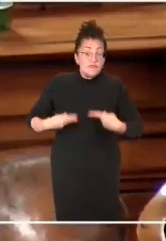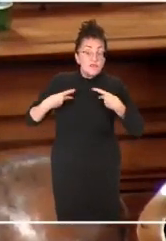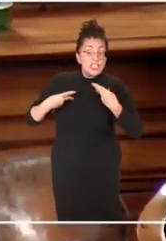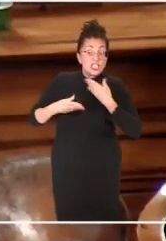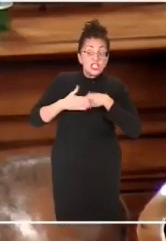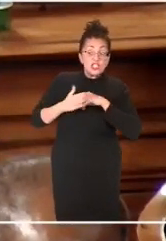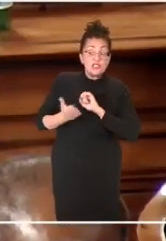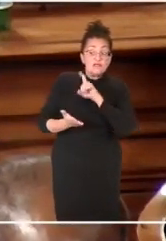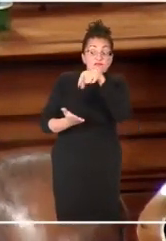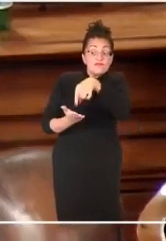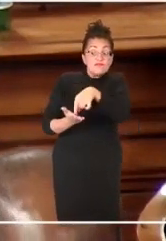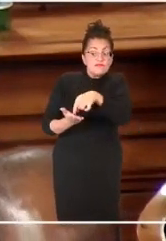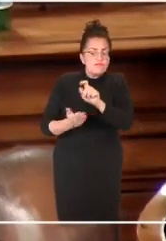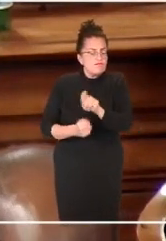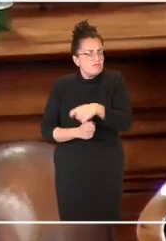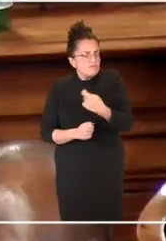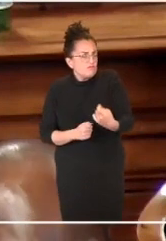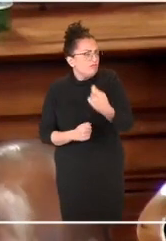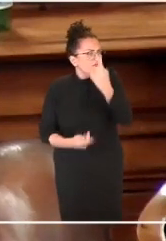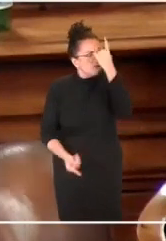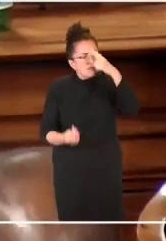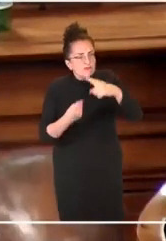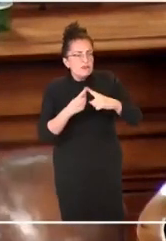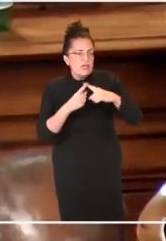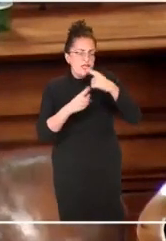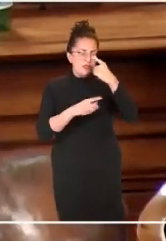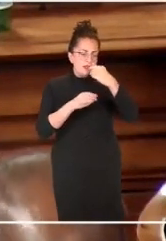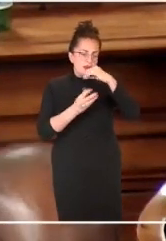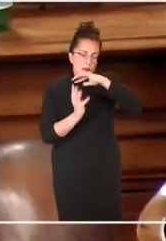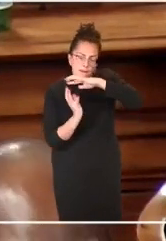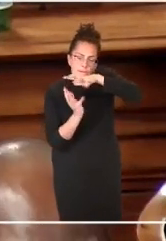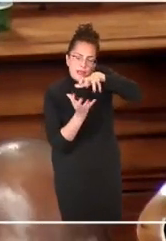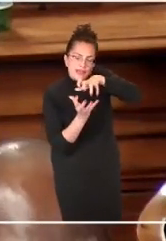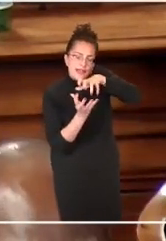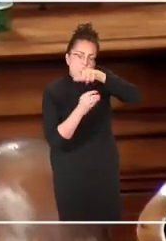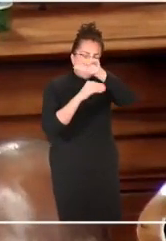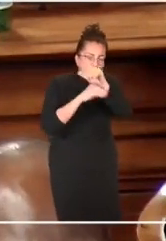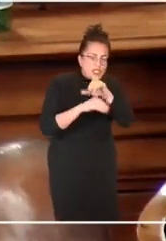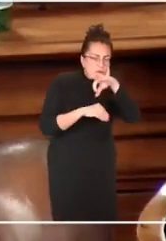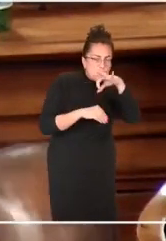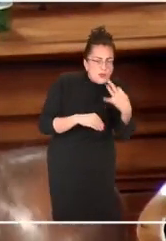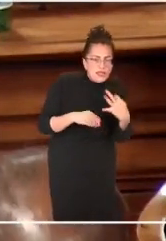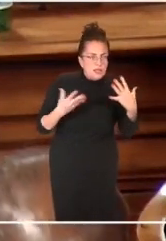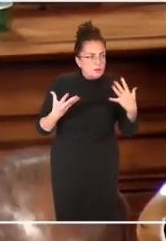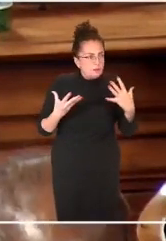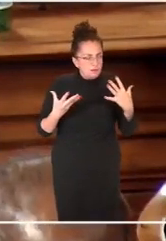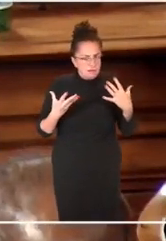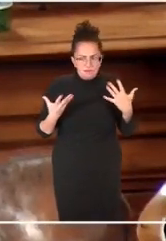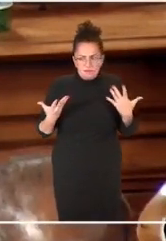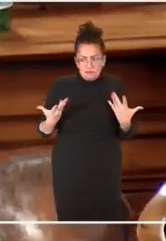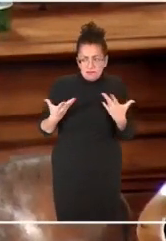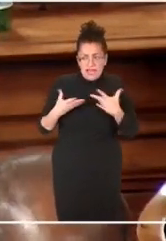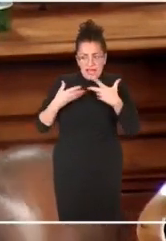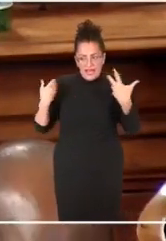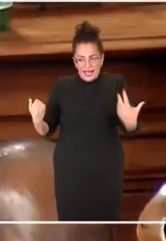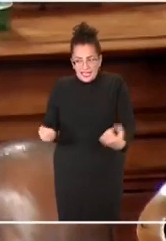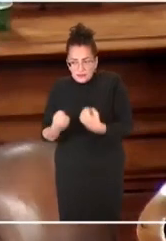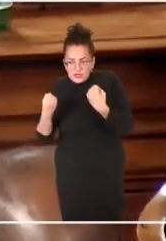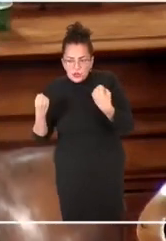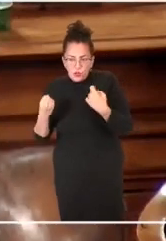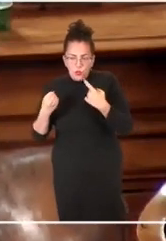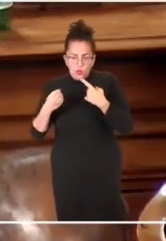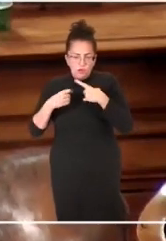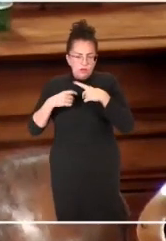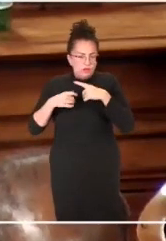évidemment, elle doit être compatible avec les objectifs de protection de la planète. Mais vous avez plein de vies de quartier, plein d'animations de quartier de proximité qui ne concernent pas ça.